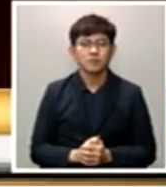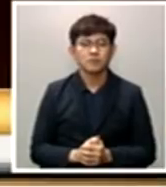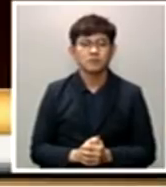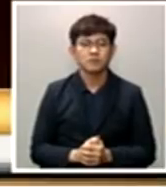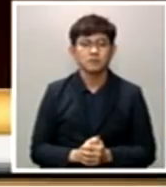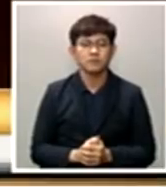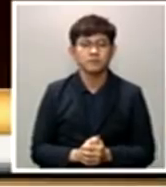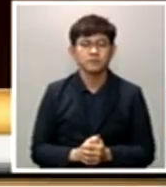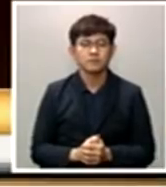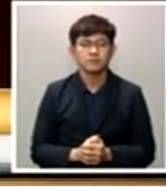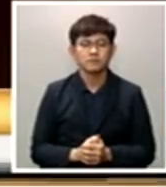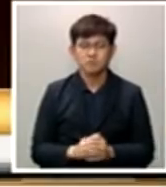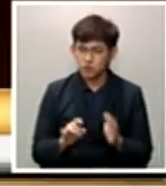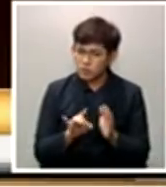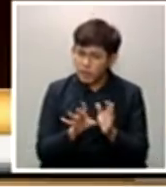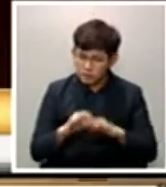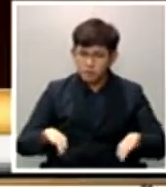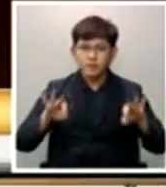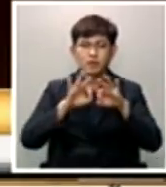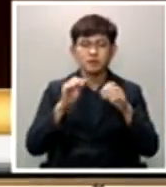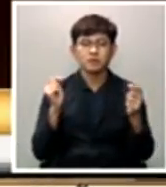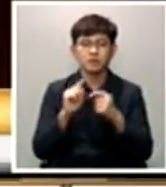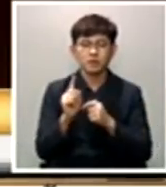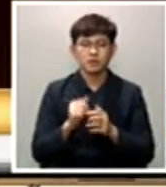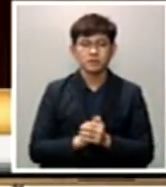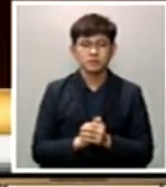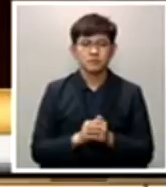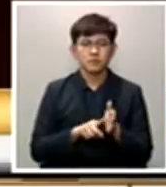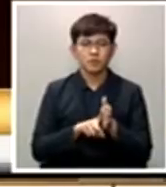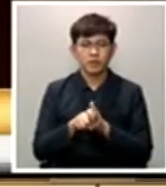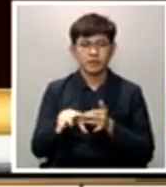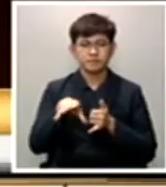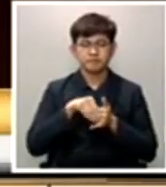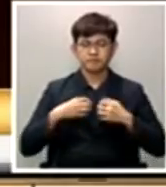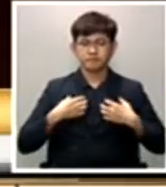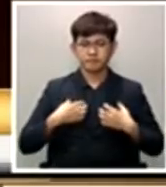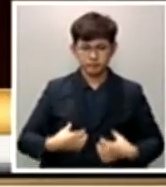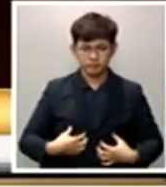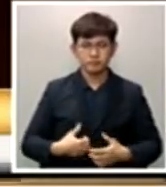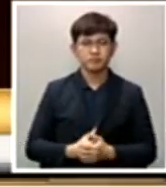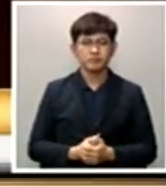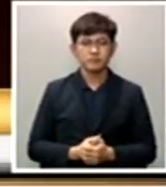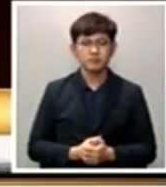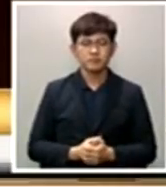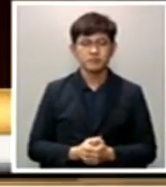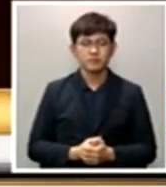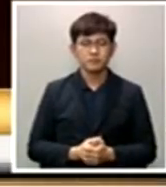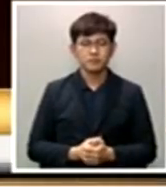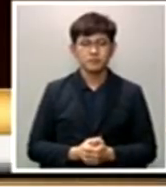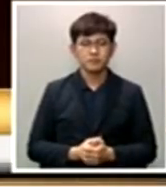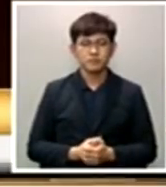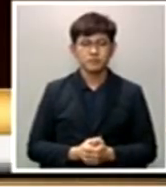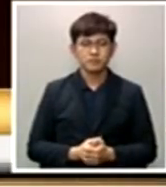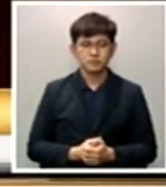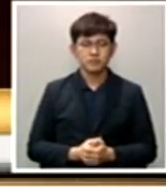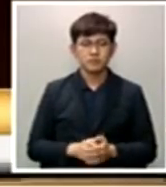สุดท้ายที่ผมคิดว่าสำคัญก็คือเรื่องไวรัสโรคระบาดผมเรียนท่านอย่างนี้ครับว่า